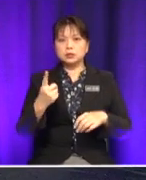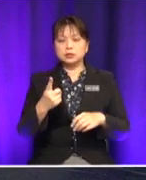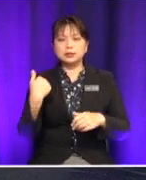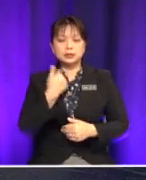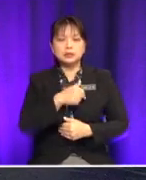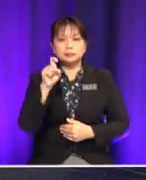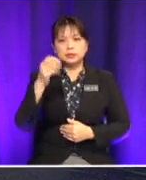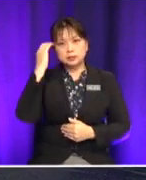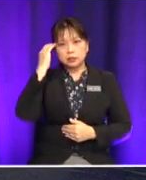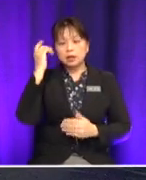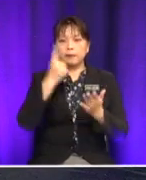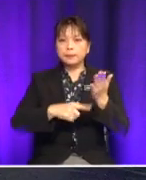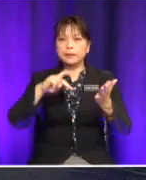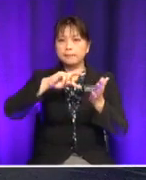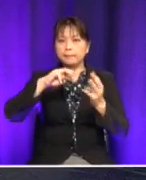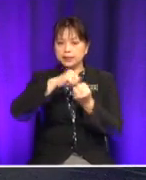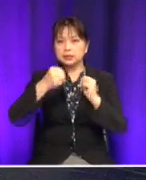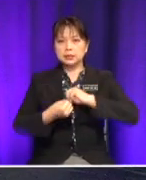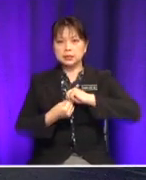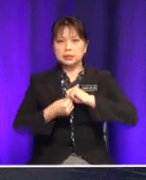apa yang kita